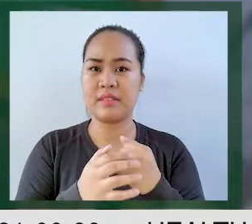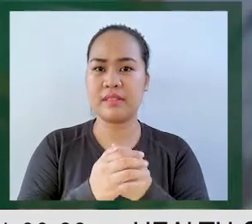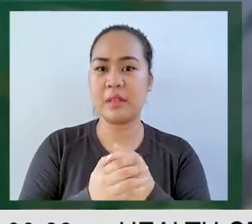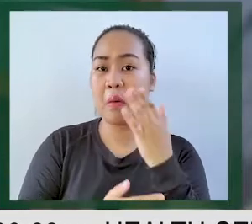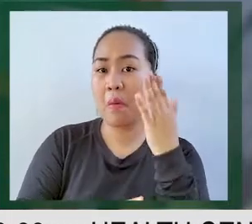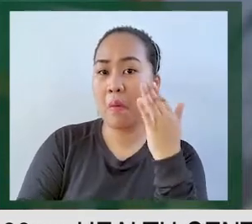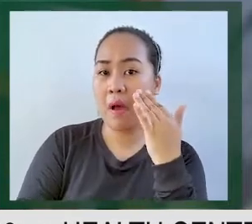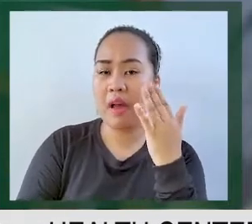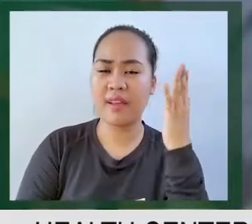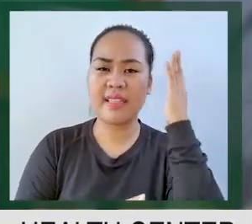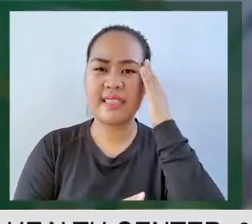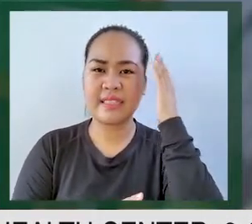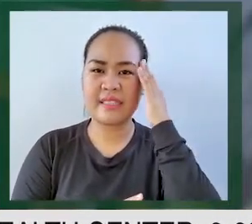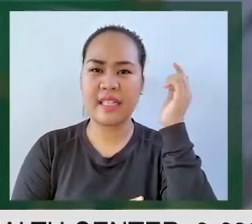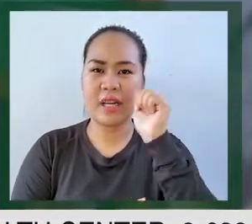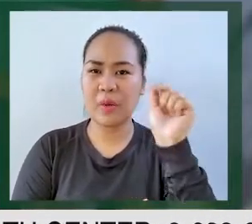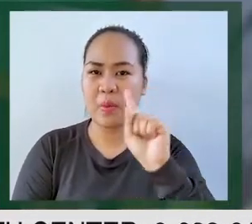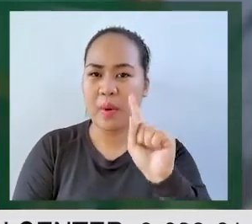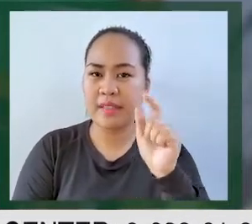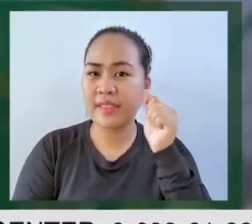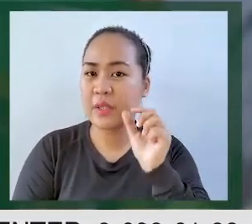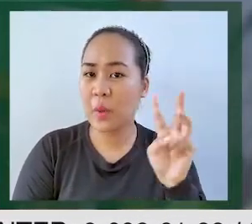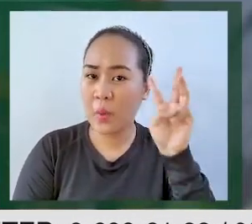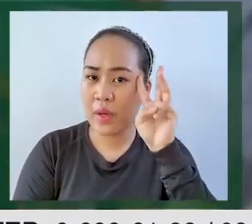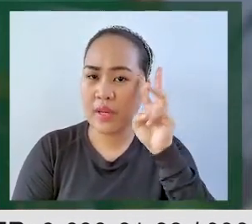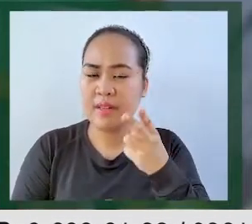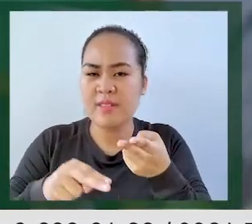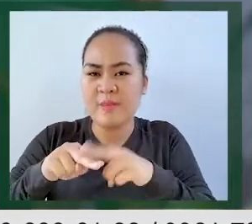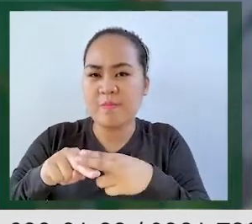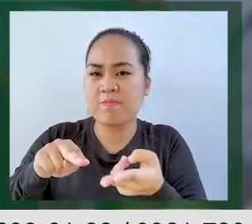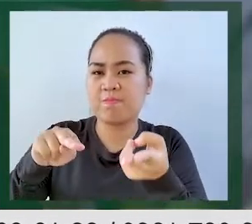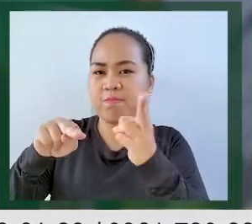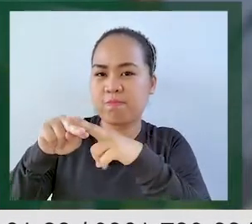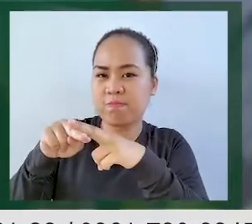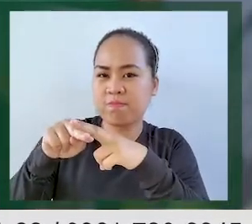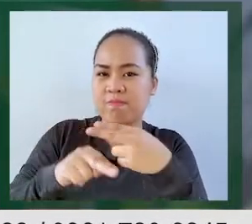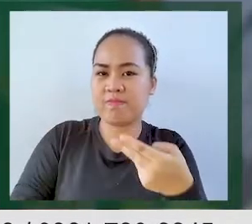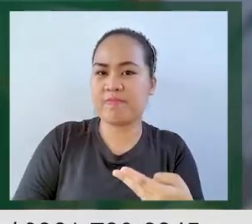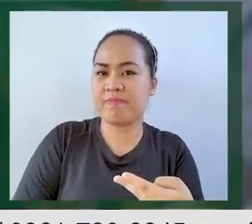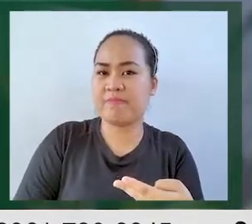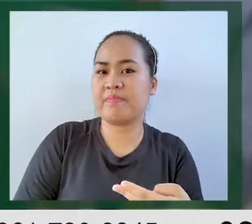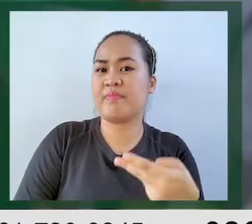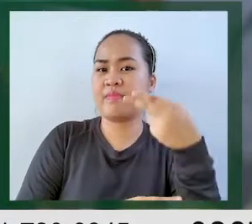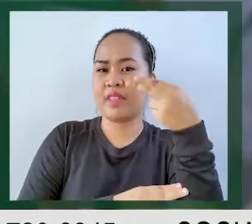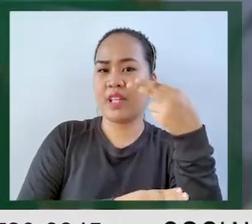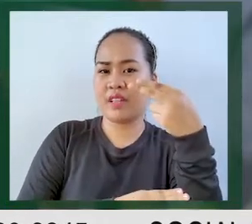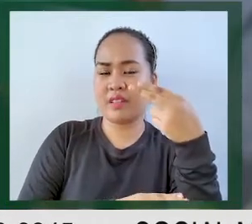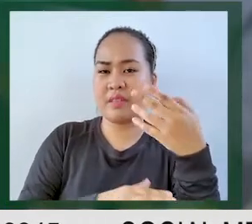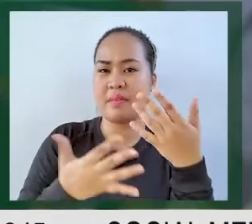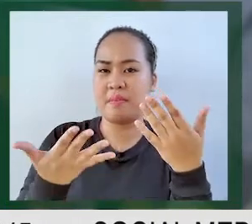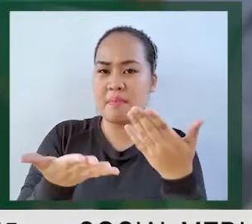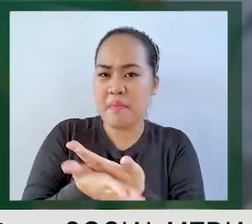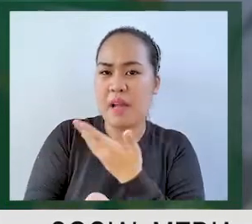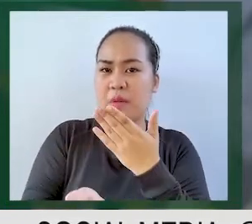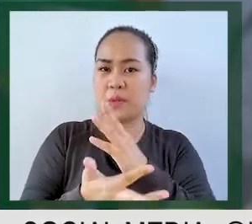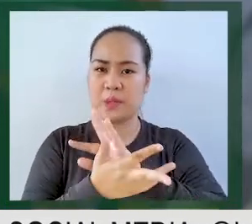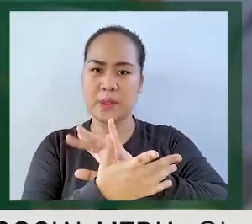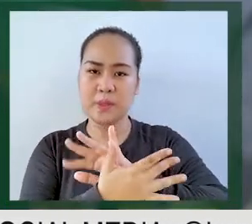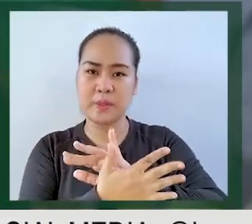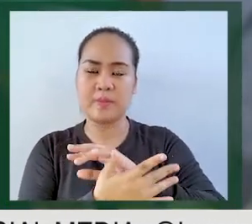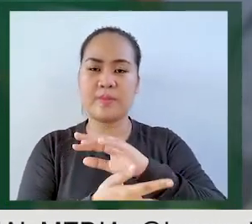po natin na tumataas ang bilang. Barangay San Antonio has not been spared also of new